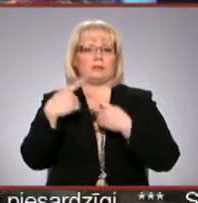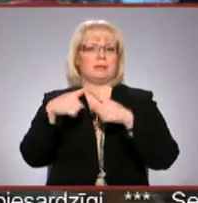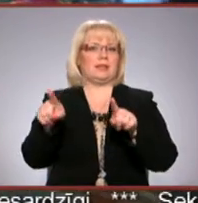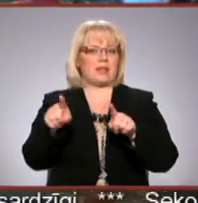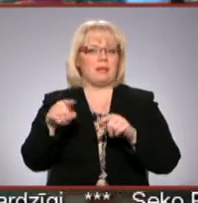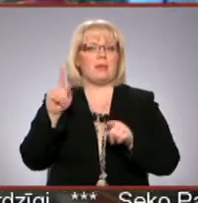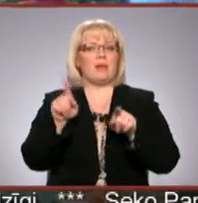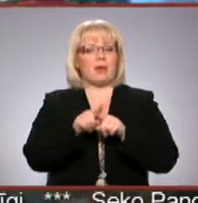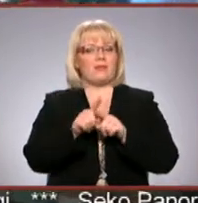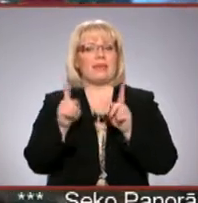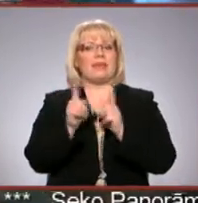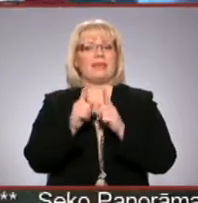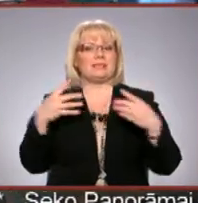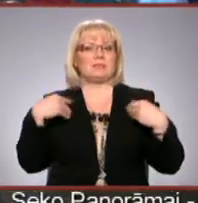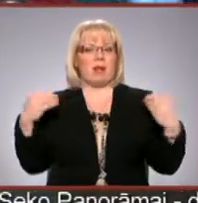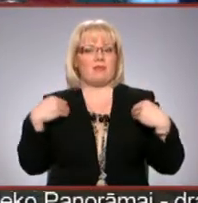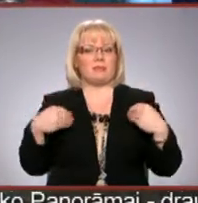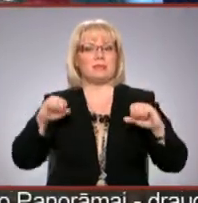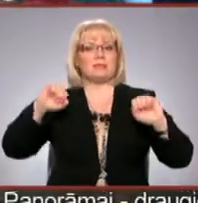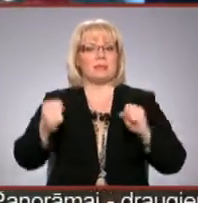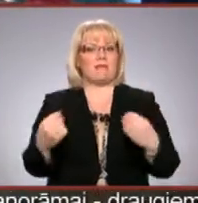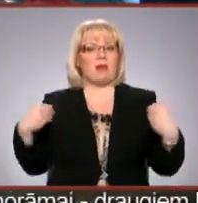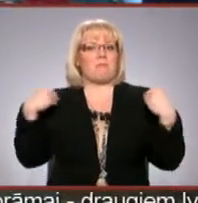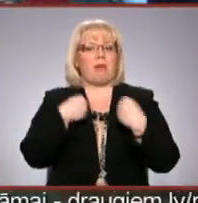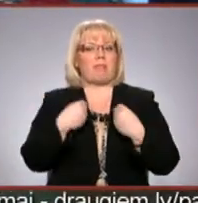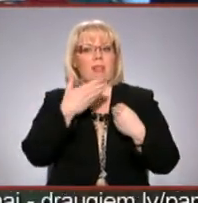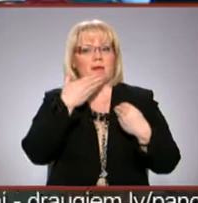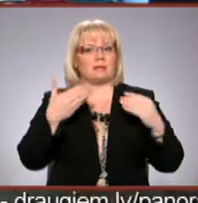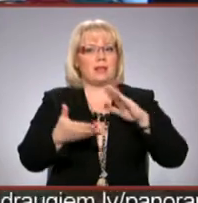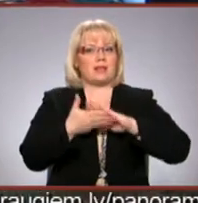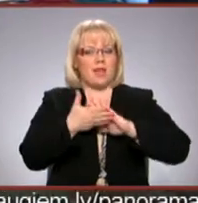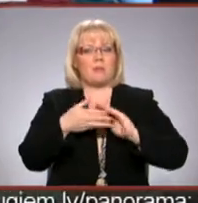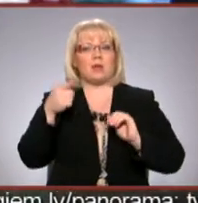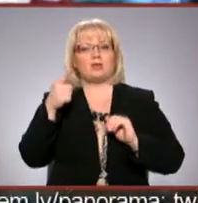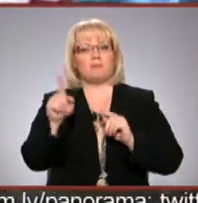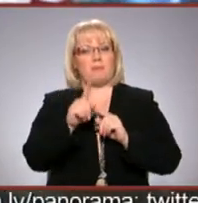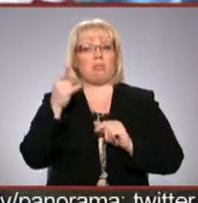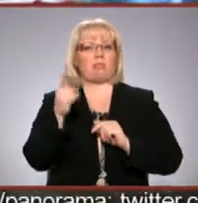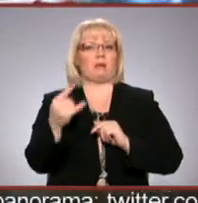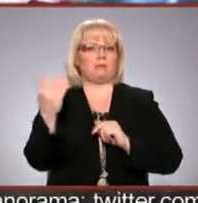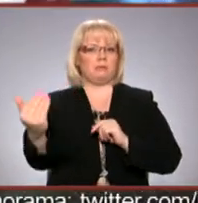arī viņi ir īspalvaini, tāpēc ziemā vajag mēteli ar siltinājumu. Šis, piemēram, ir taksim.